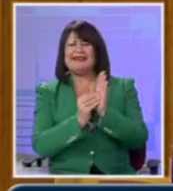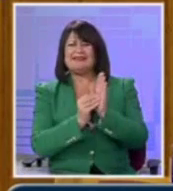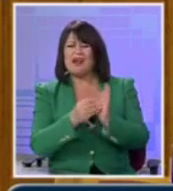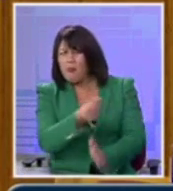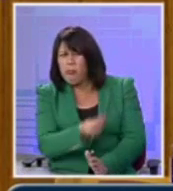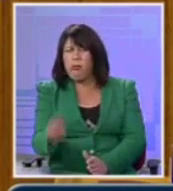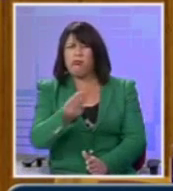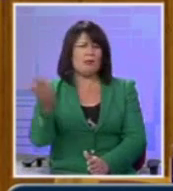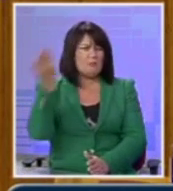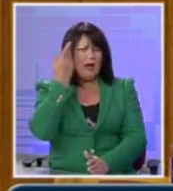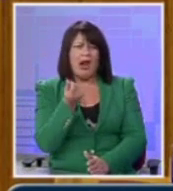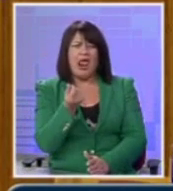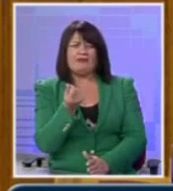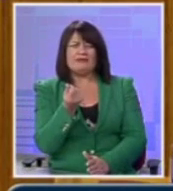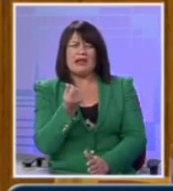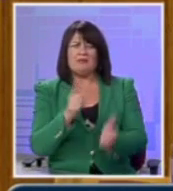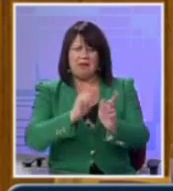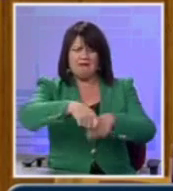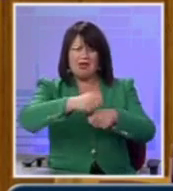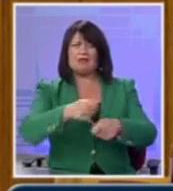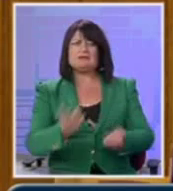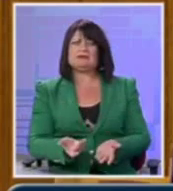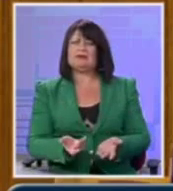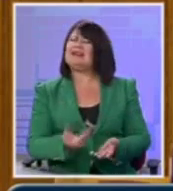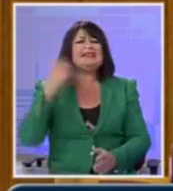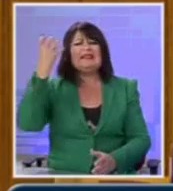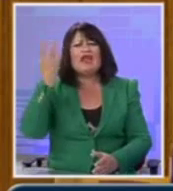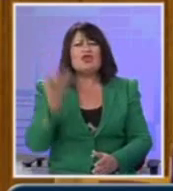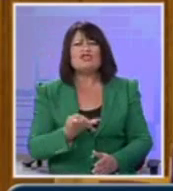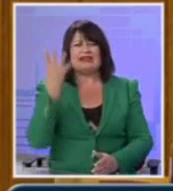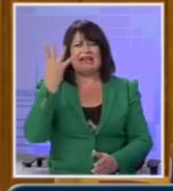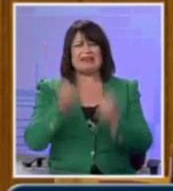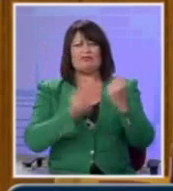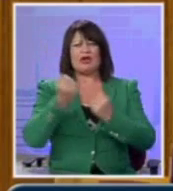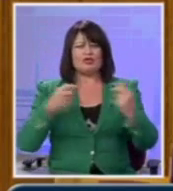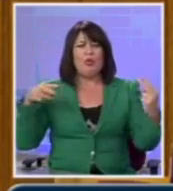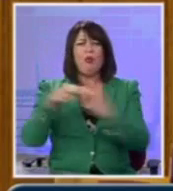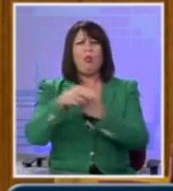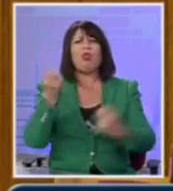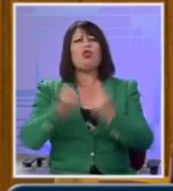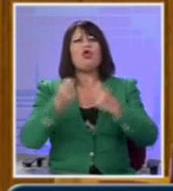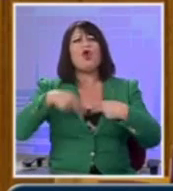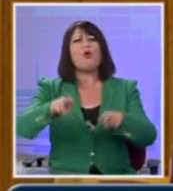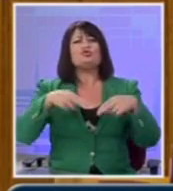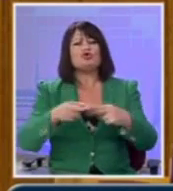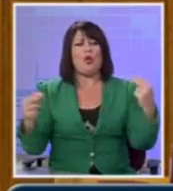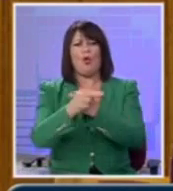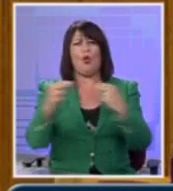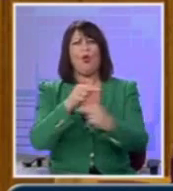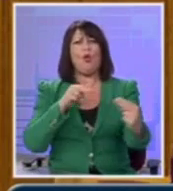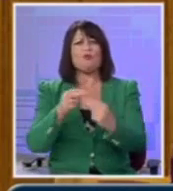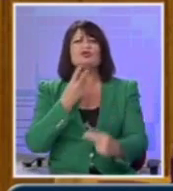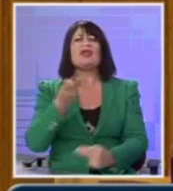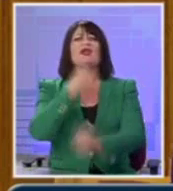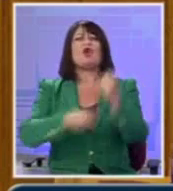περισσότερα από ό,τι θα έδινε αν γινόταν το έργο? Ή μήπως εννοείται τους τέσσερις αυτοκινητόδρομους που αναθεωρήσατε πριν